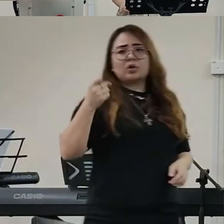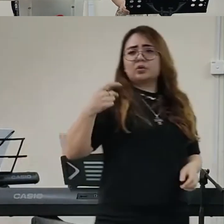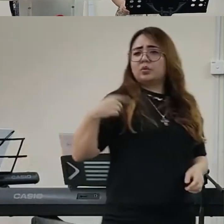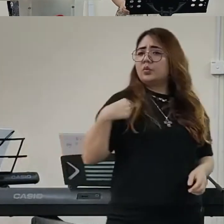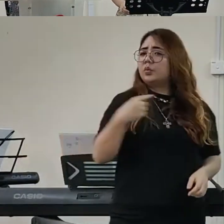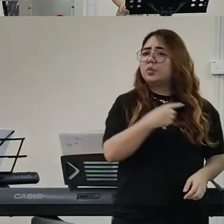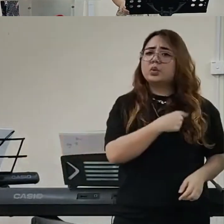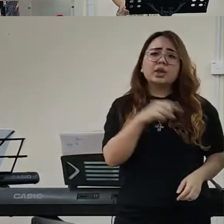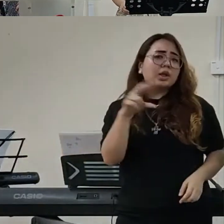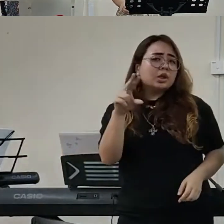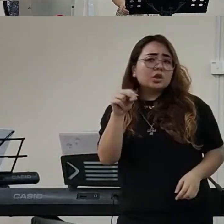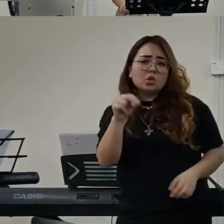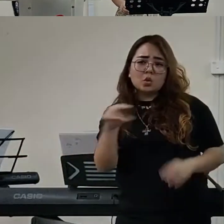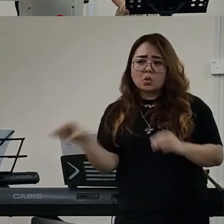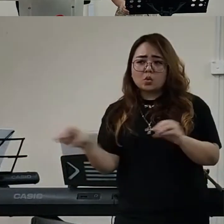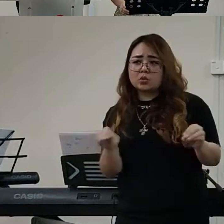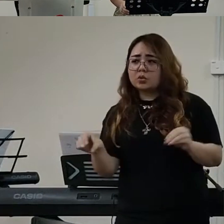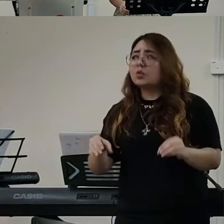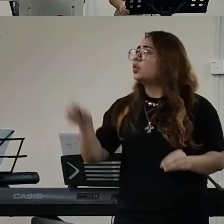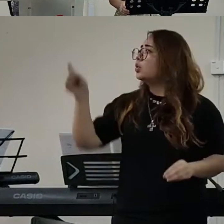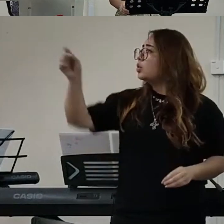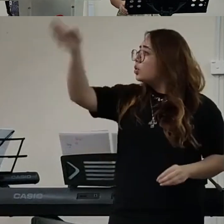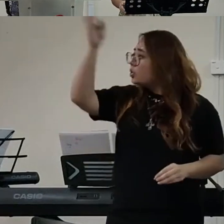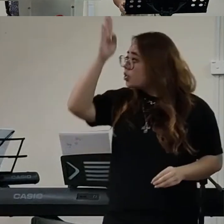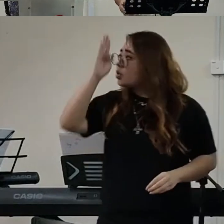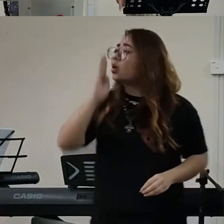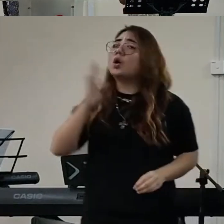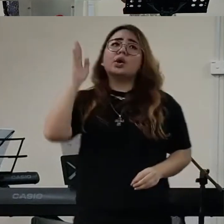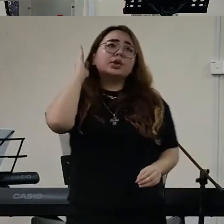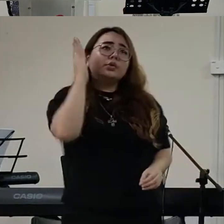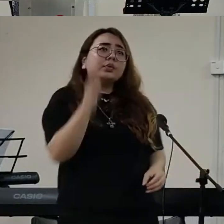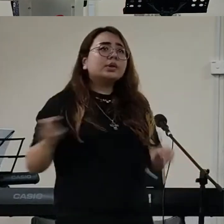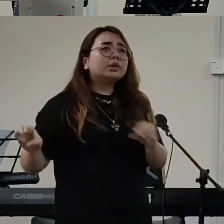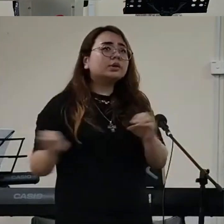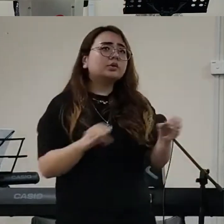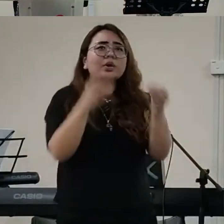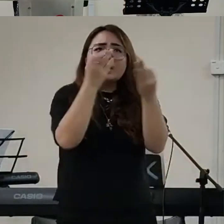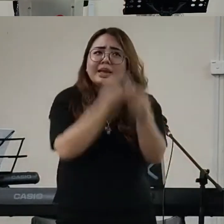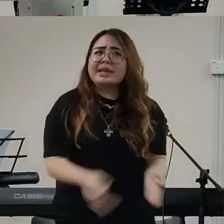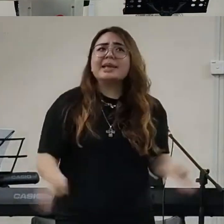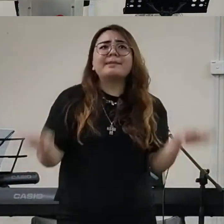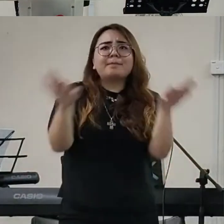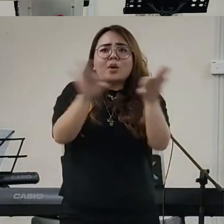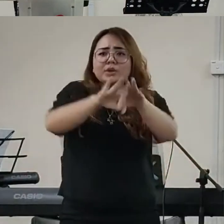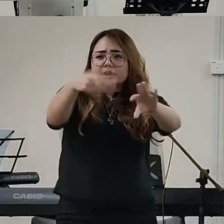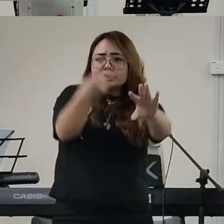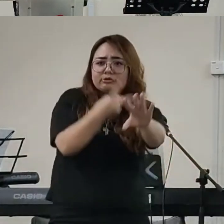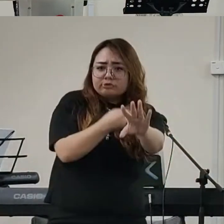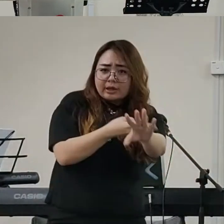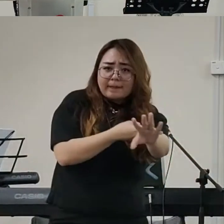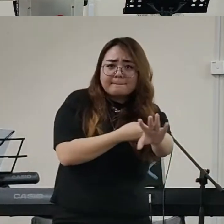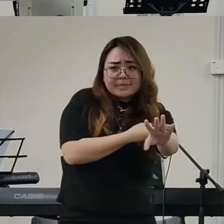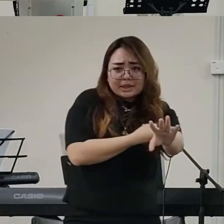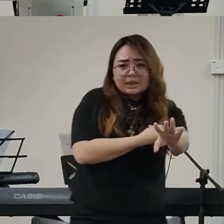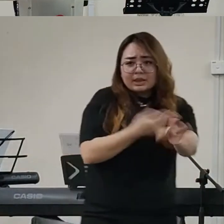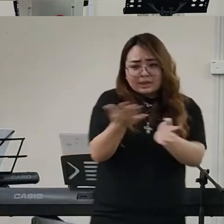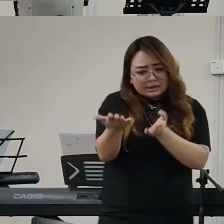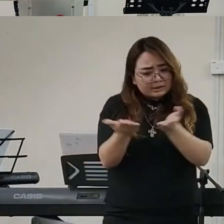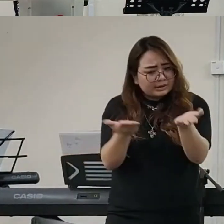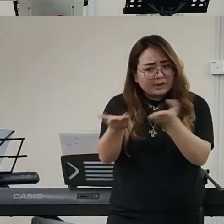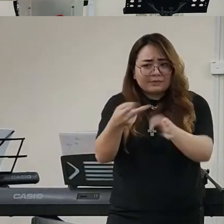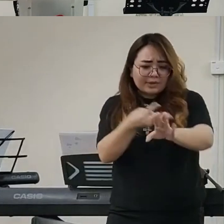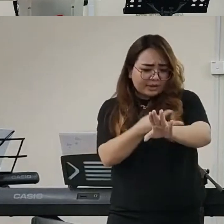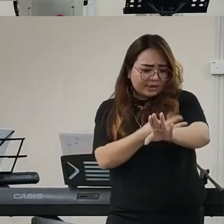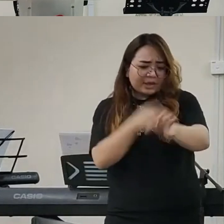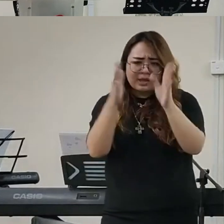shepherding ministry is a must. 那其实牧养是一个必须要做的事情。上帝说了，如果你不要做，我会做的。